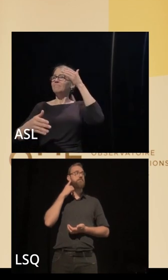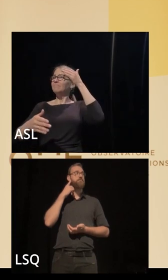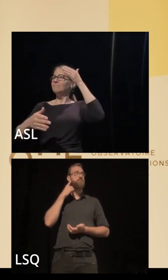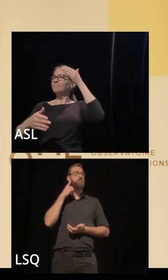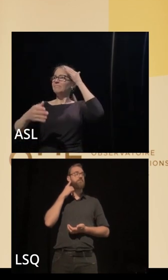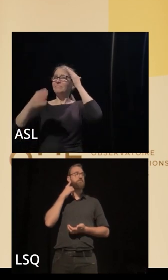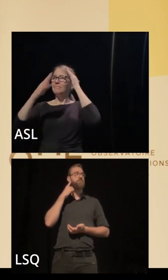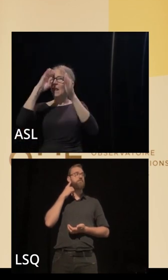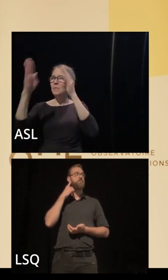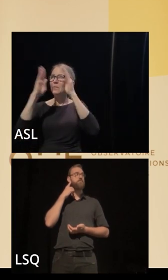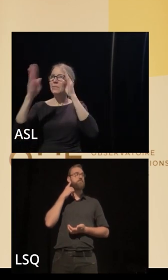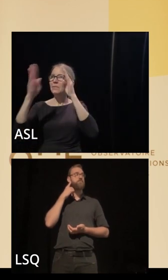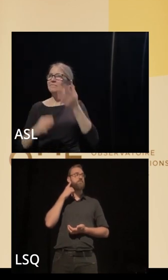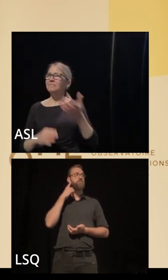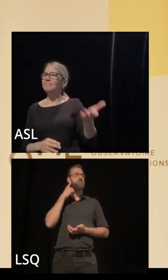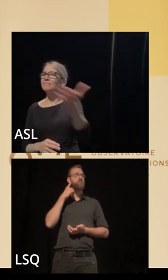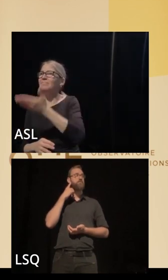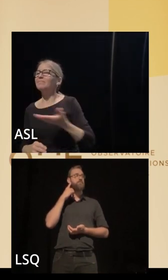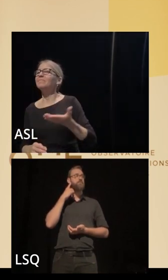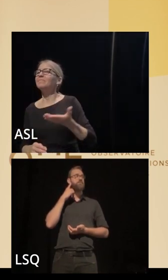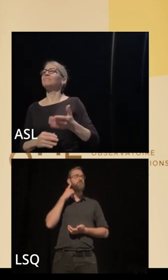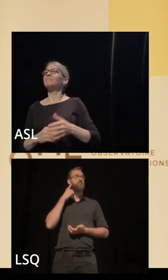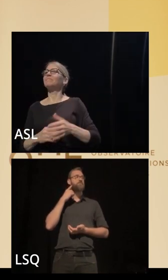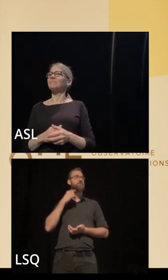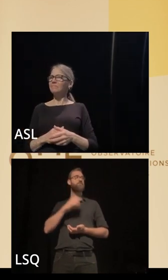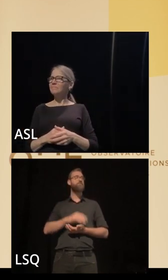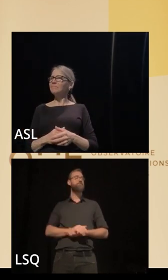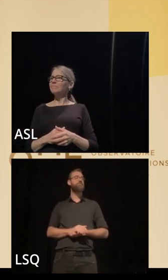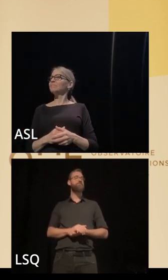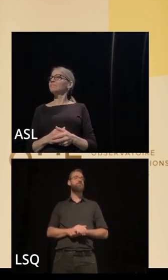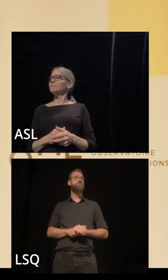Hein? Oui. Non, je le mettais.